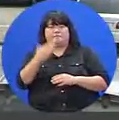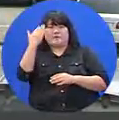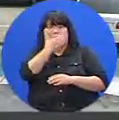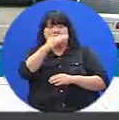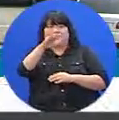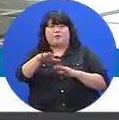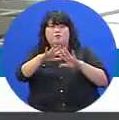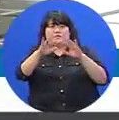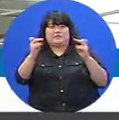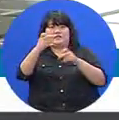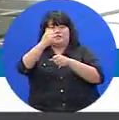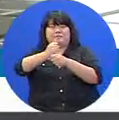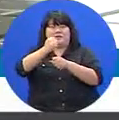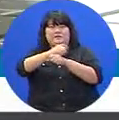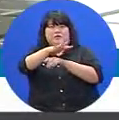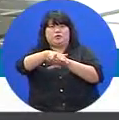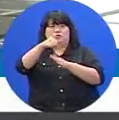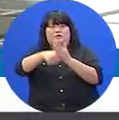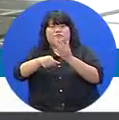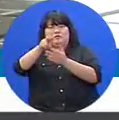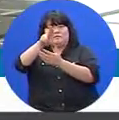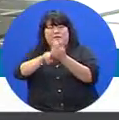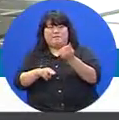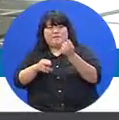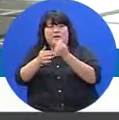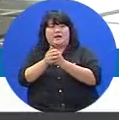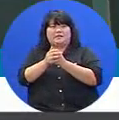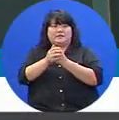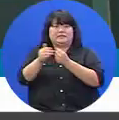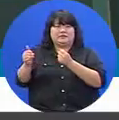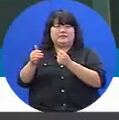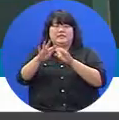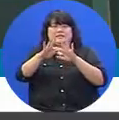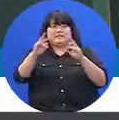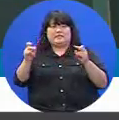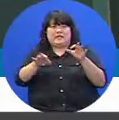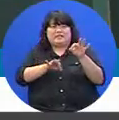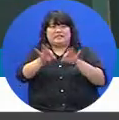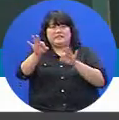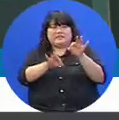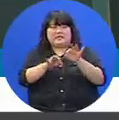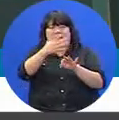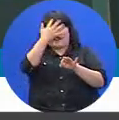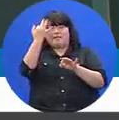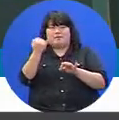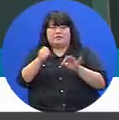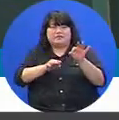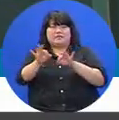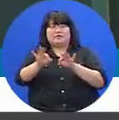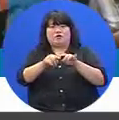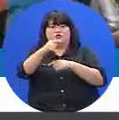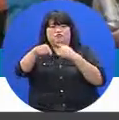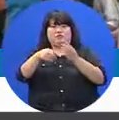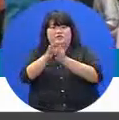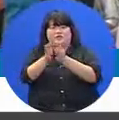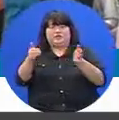청정지역 진안에서 생산한 농산물을 판매하는 진안 고원시장 고향할머니장터가 운영에